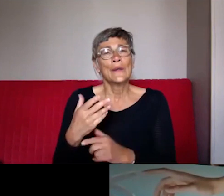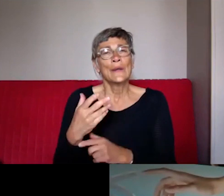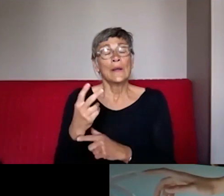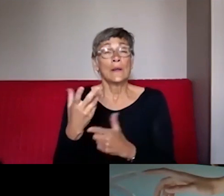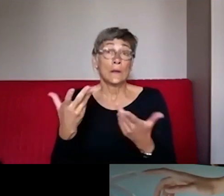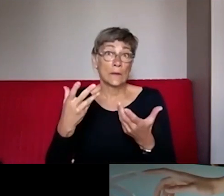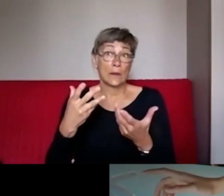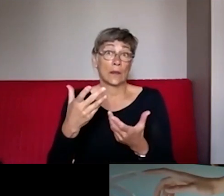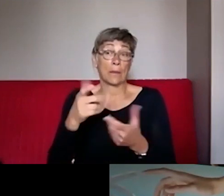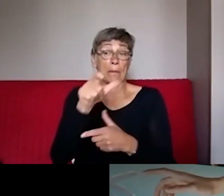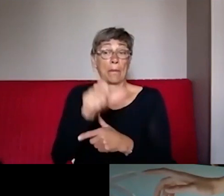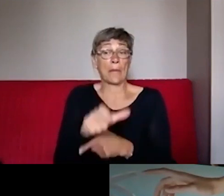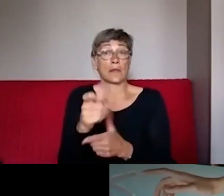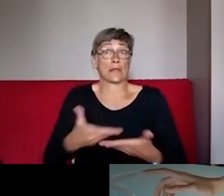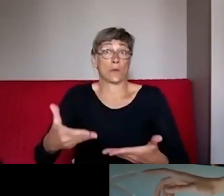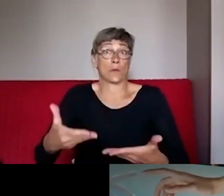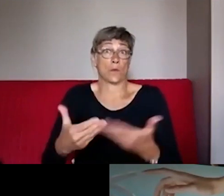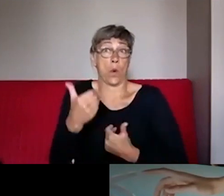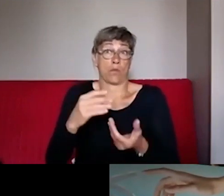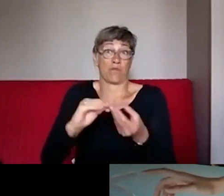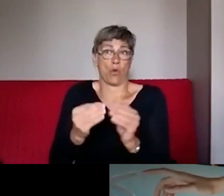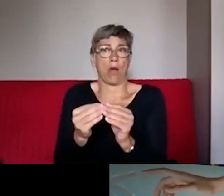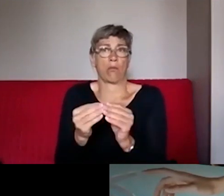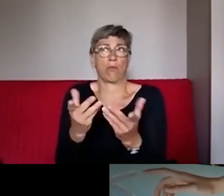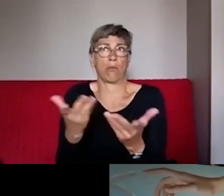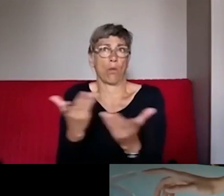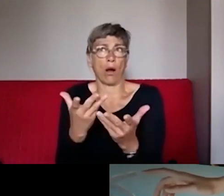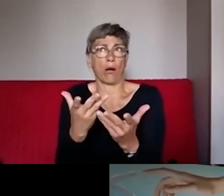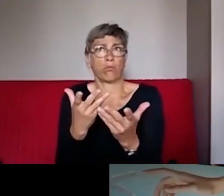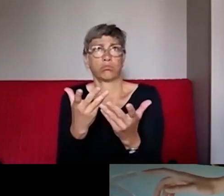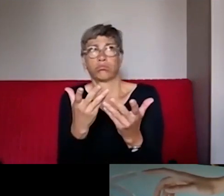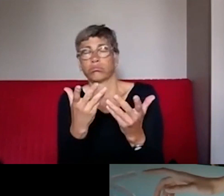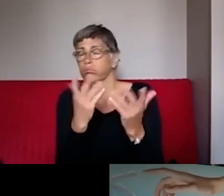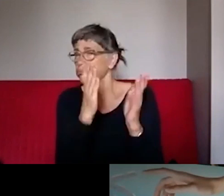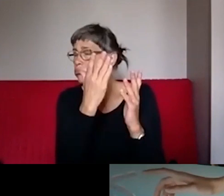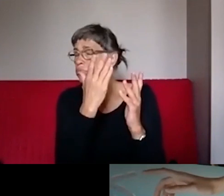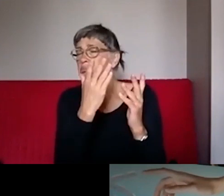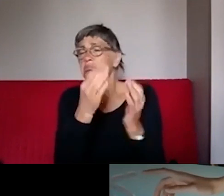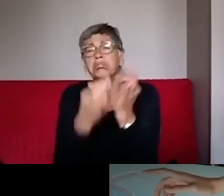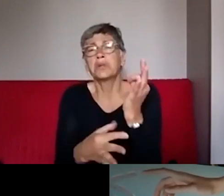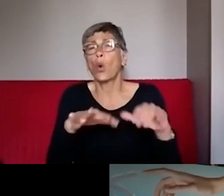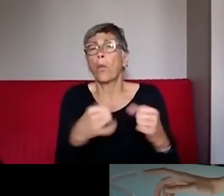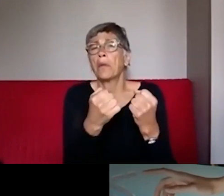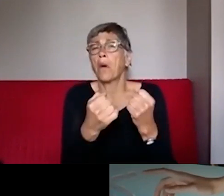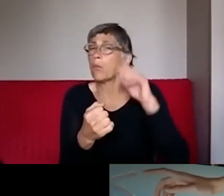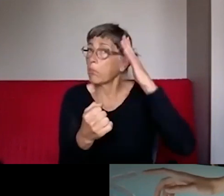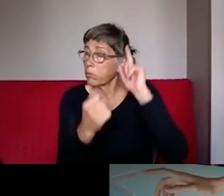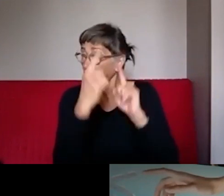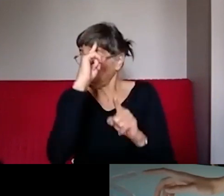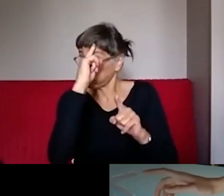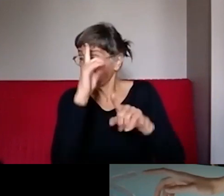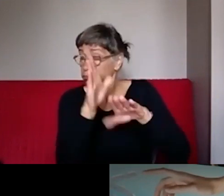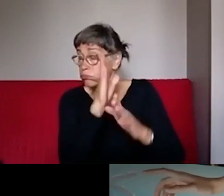situation de handicap qui ne vont pas aller vers le bilan de compétences, c'est qu'elles ont affaire à des, ce qu'on appelle des pensées